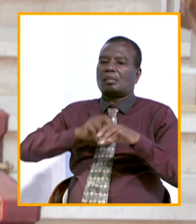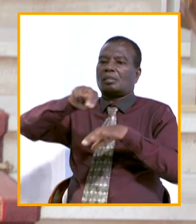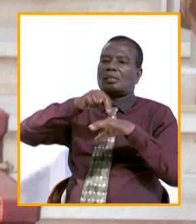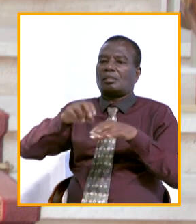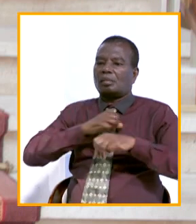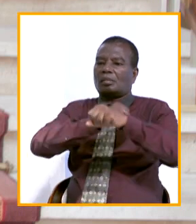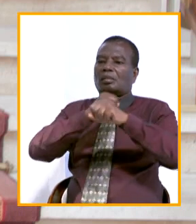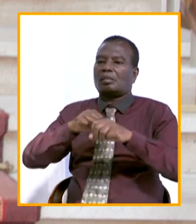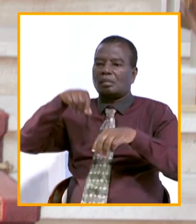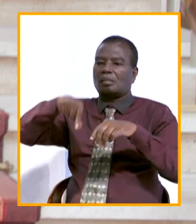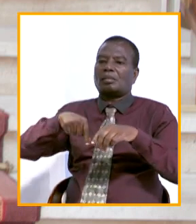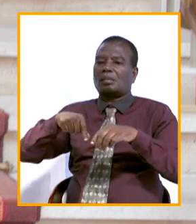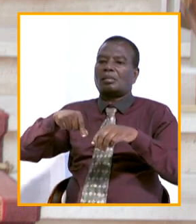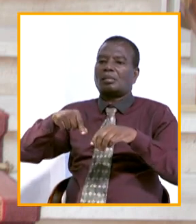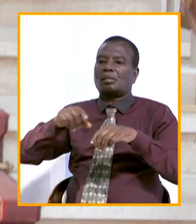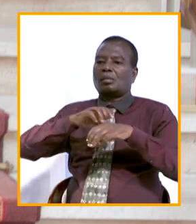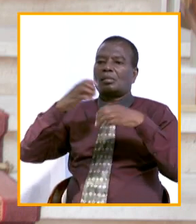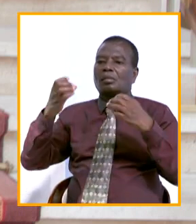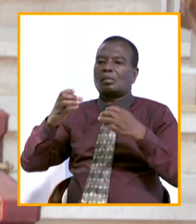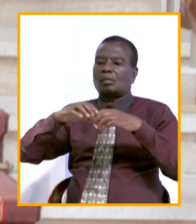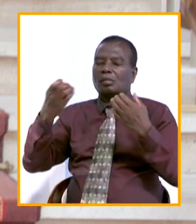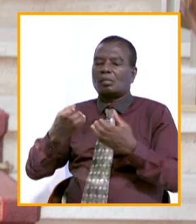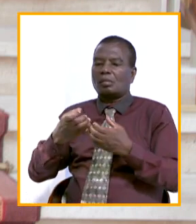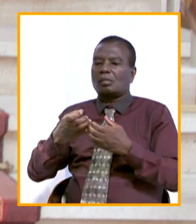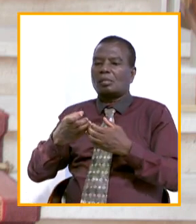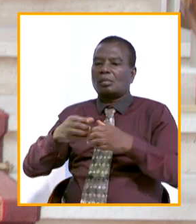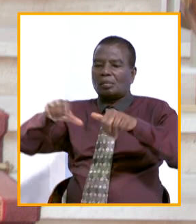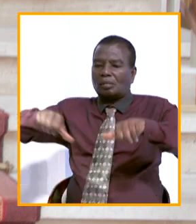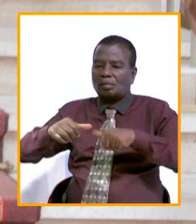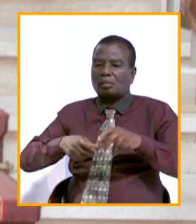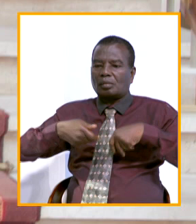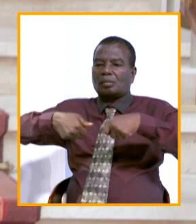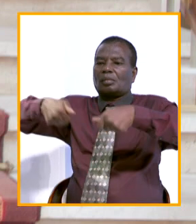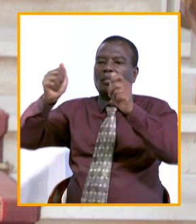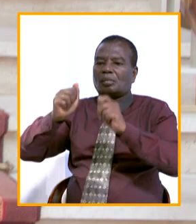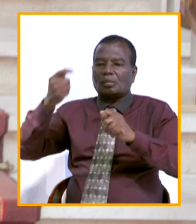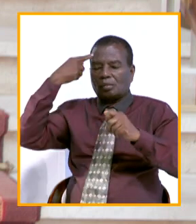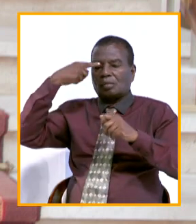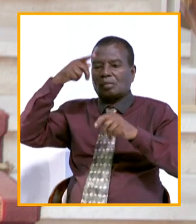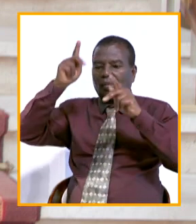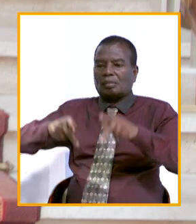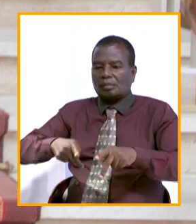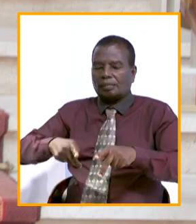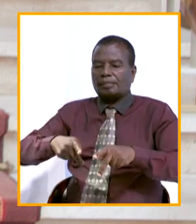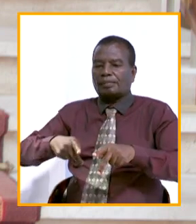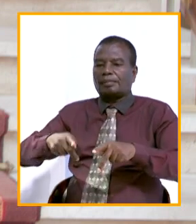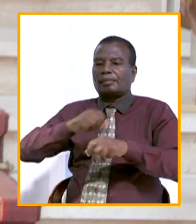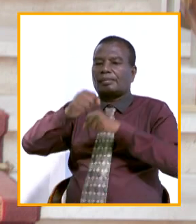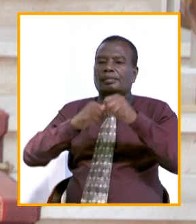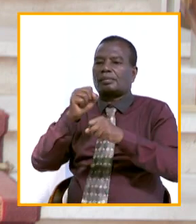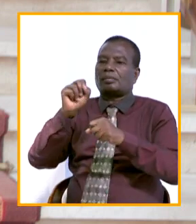comité scientifique a autorisé la vaccination facultative pour les personnes âgées de 12 à 17